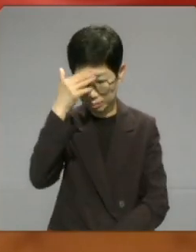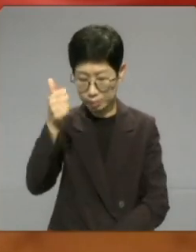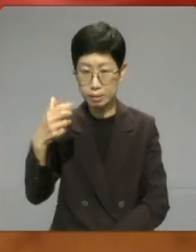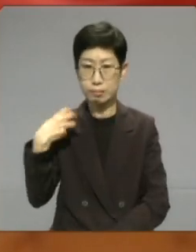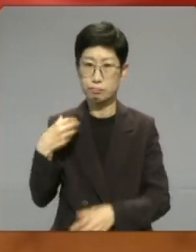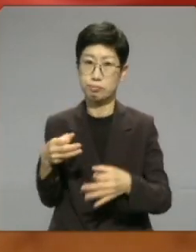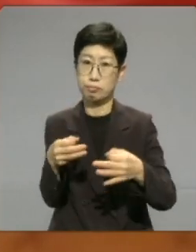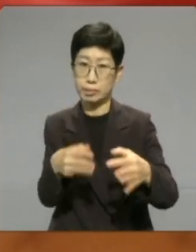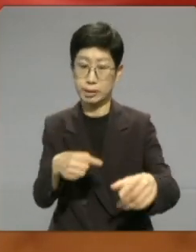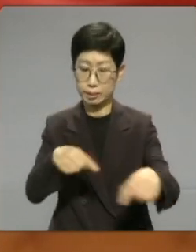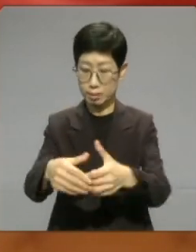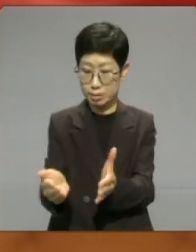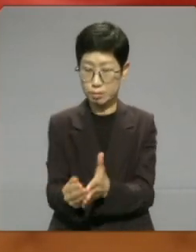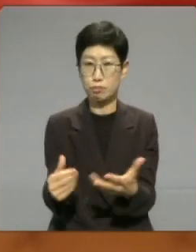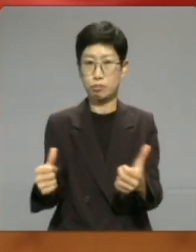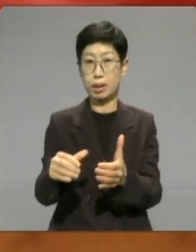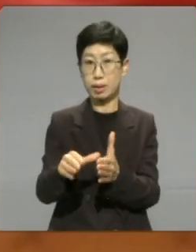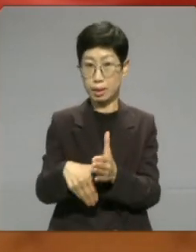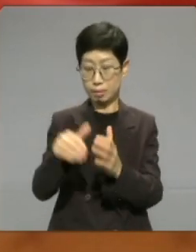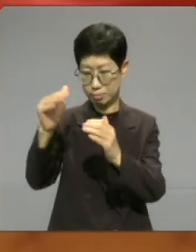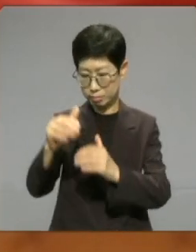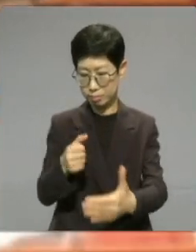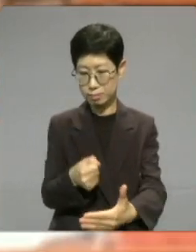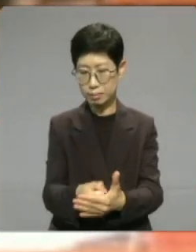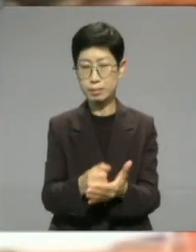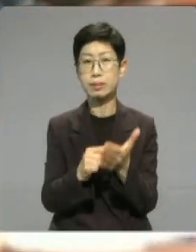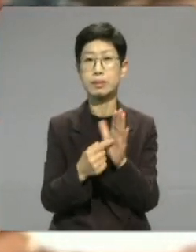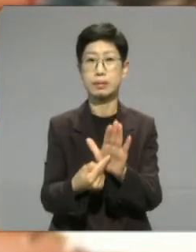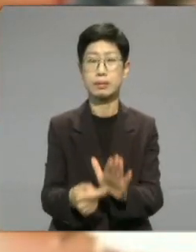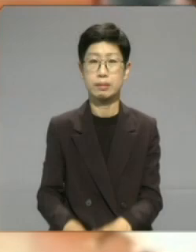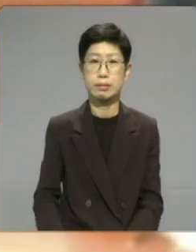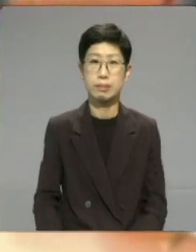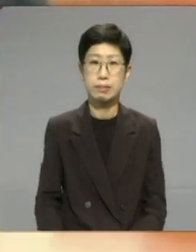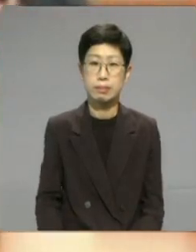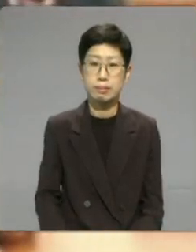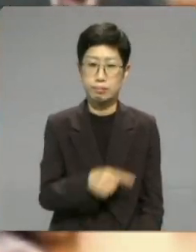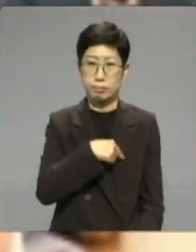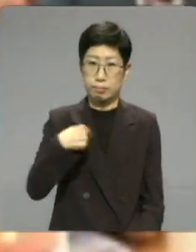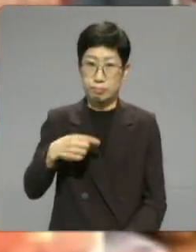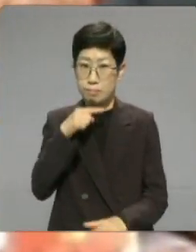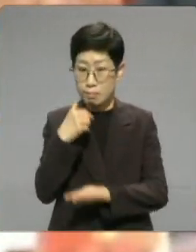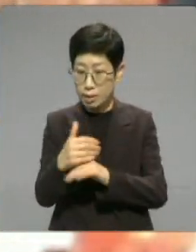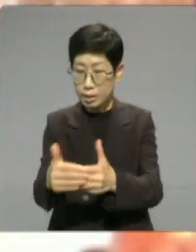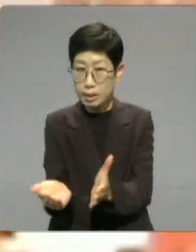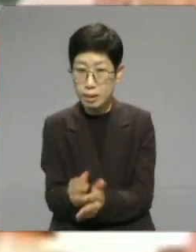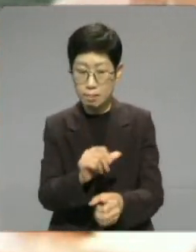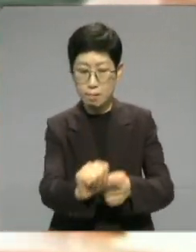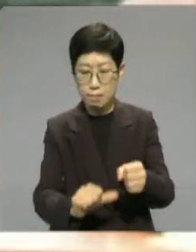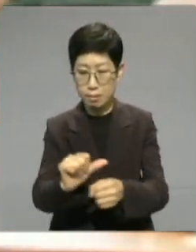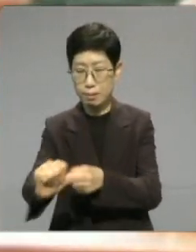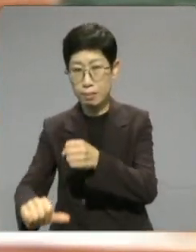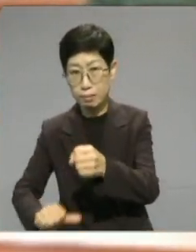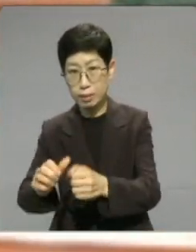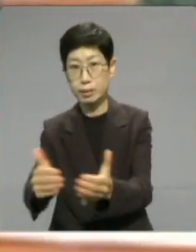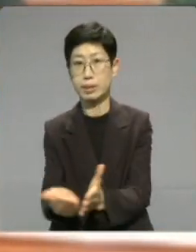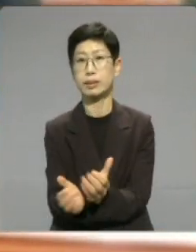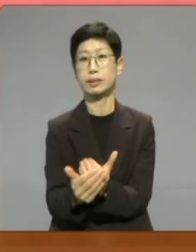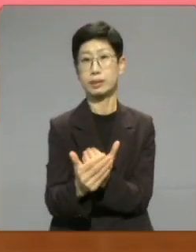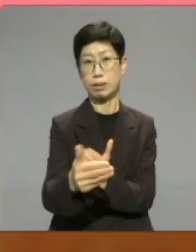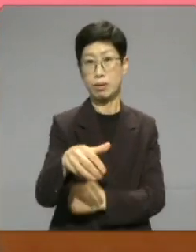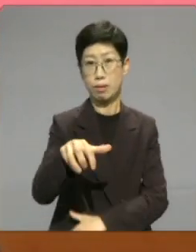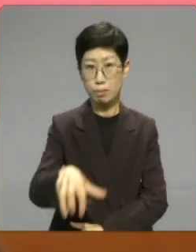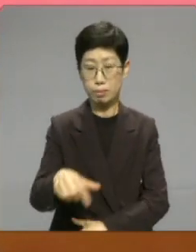당 중앙정치국 회의에서 이같이 결정했다고 전했습니다 중국공산당은 5년 단위로 열리는 당대회에서